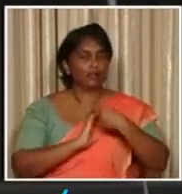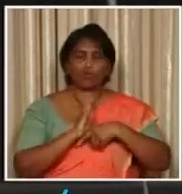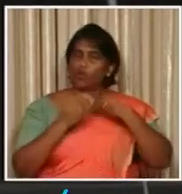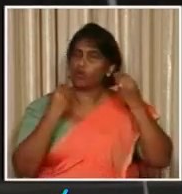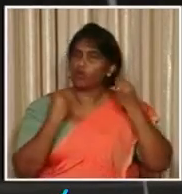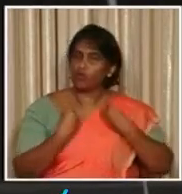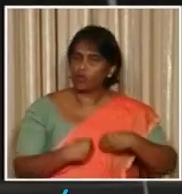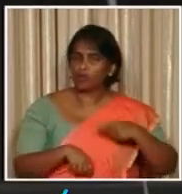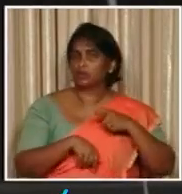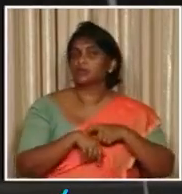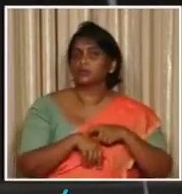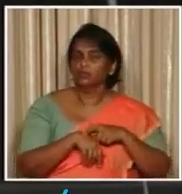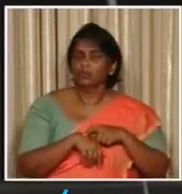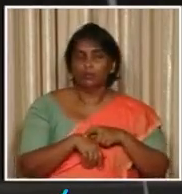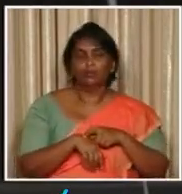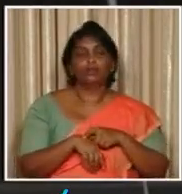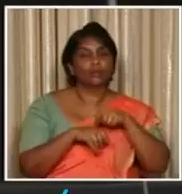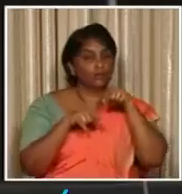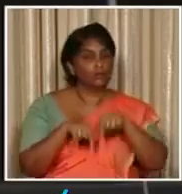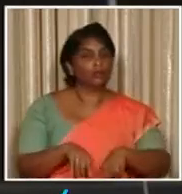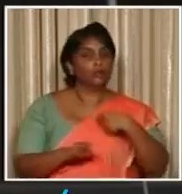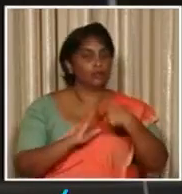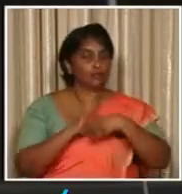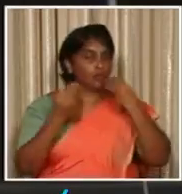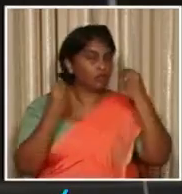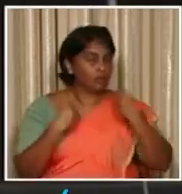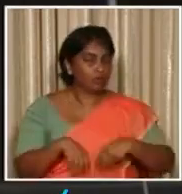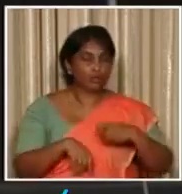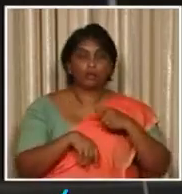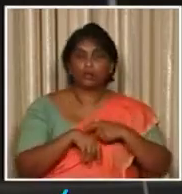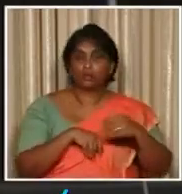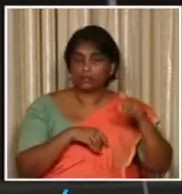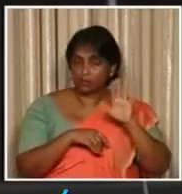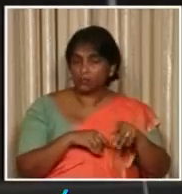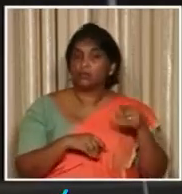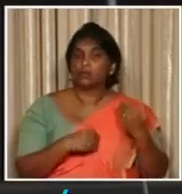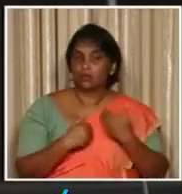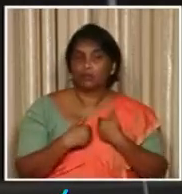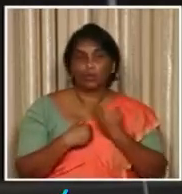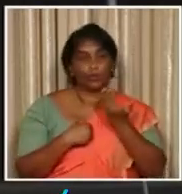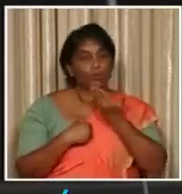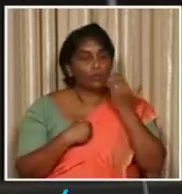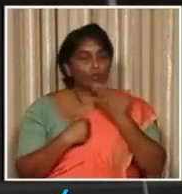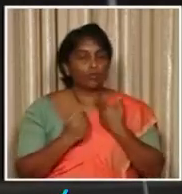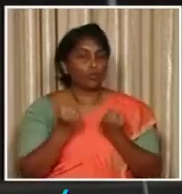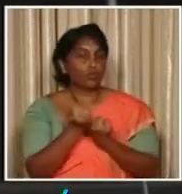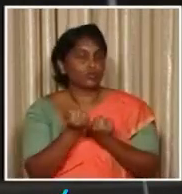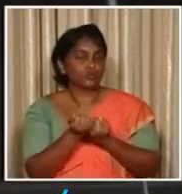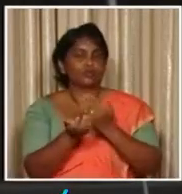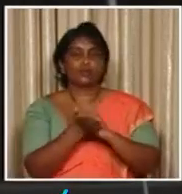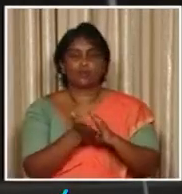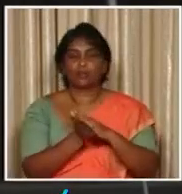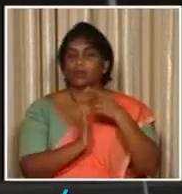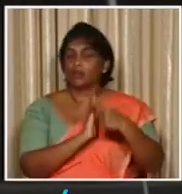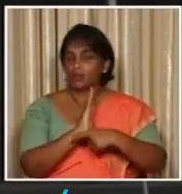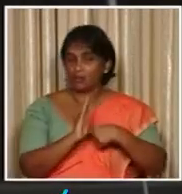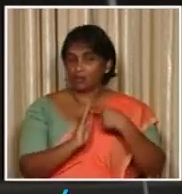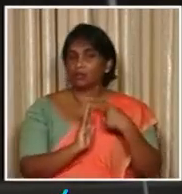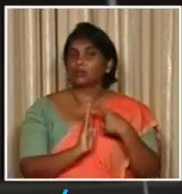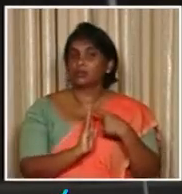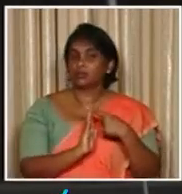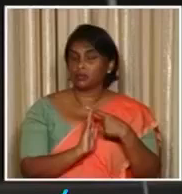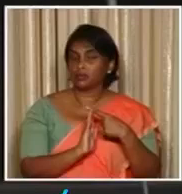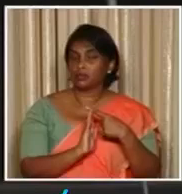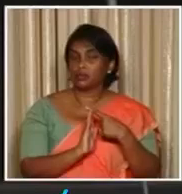බංගලොත් වෙලා තියෙන වෙලාවක්නේ. එතකොට මේ රට බංකොලොත් වෙලා තියෙන මේ වෙලාවේ අපි පුළුවන් තරම් උදව් කරන්න ඕනේ මේ රටේ